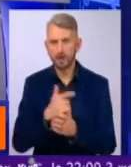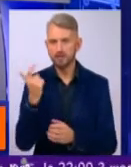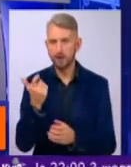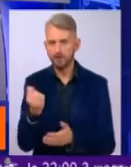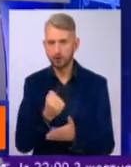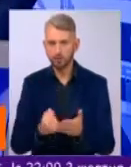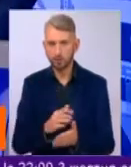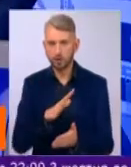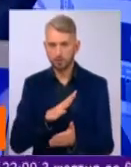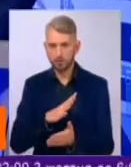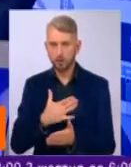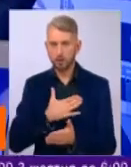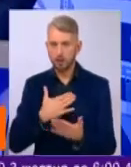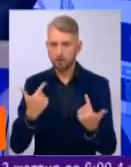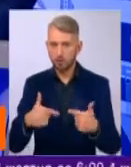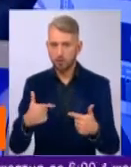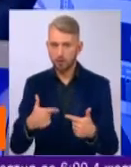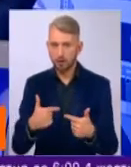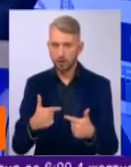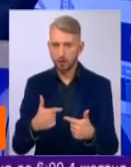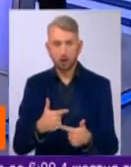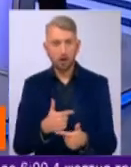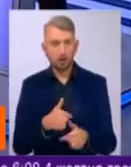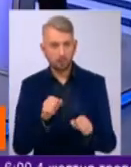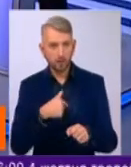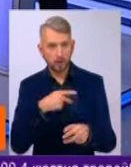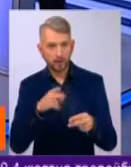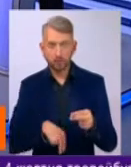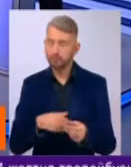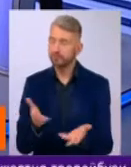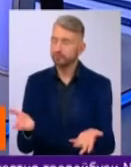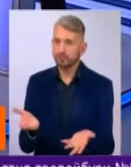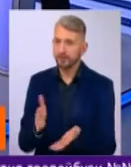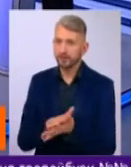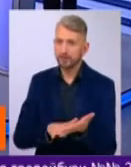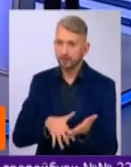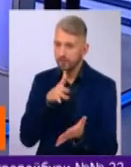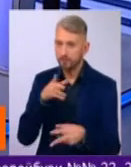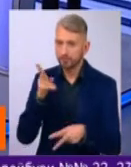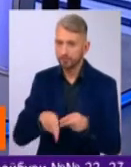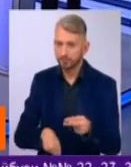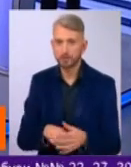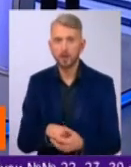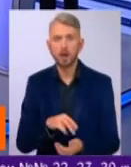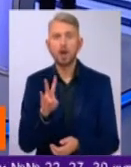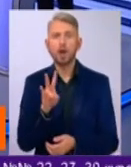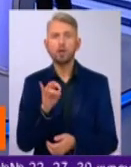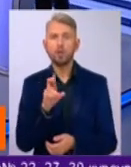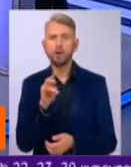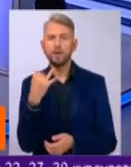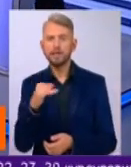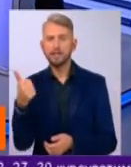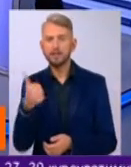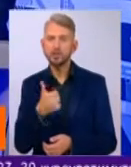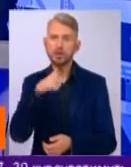були в нас гості. Можна закінчити мені? Ми не встигаємо. Тобто, у нас, на жаль, ефірний час. Ви не дали закінчити, поставити крапку. Нобелівський тиждень вчора